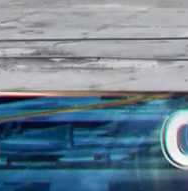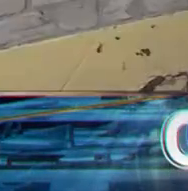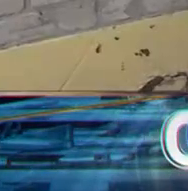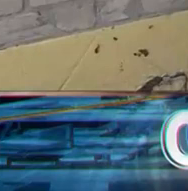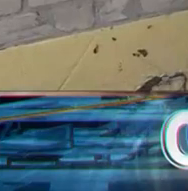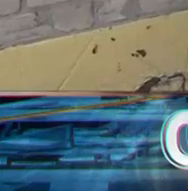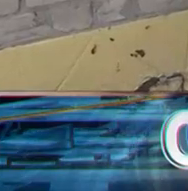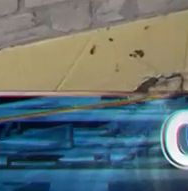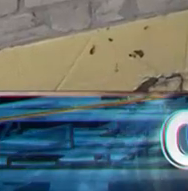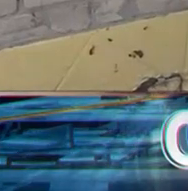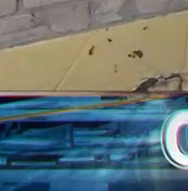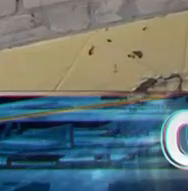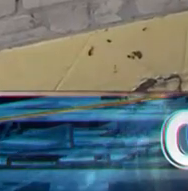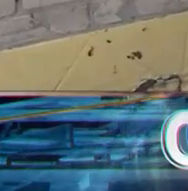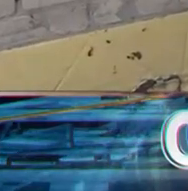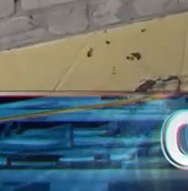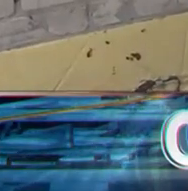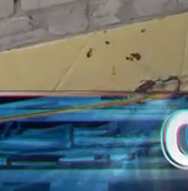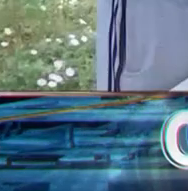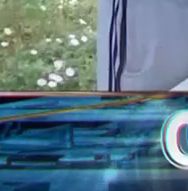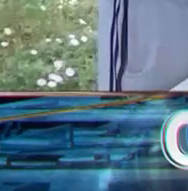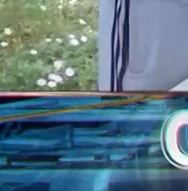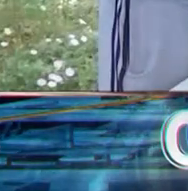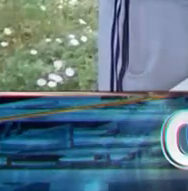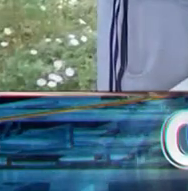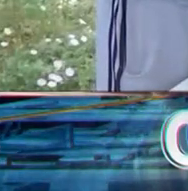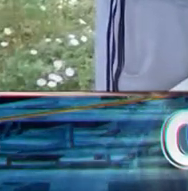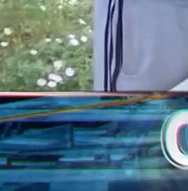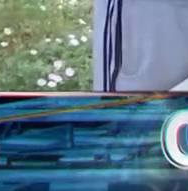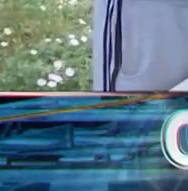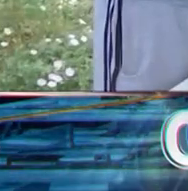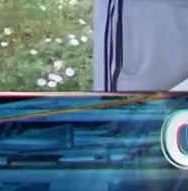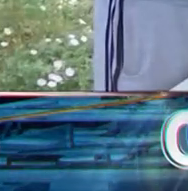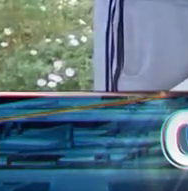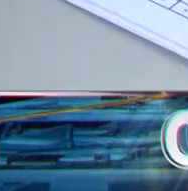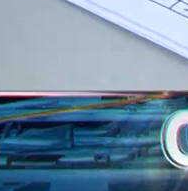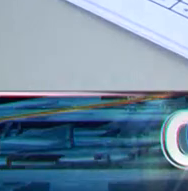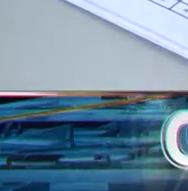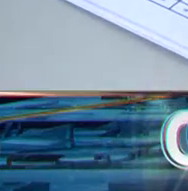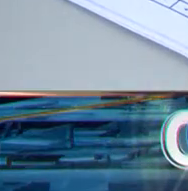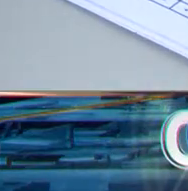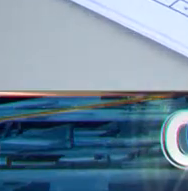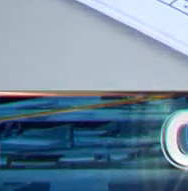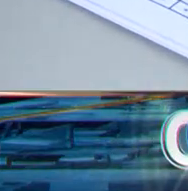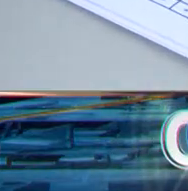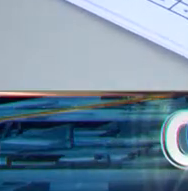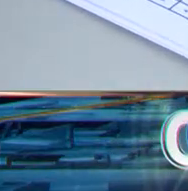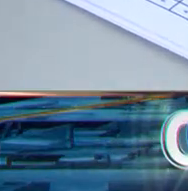Действенная программа. Порядка 60 инфраструктурных объектов реанимируют по программе «Дорожная карта занятости» в Каратальском